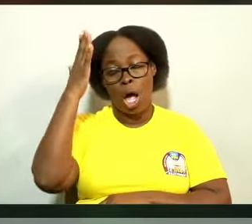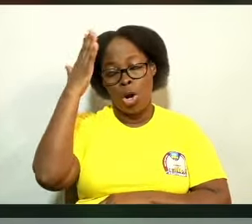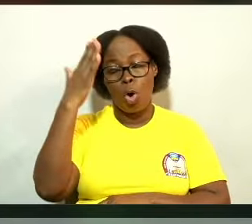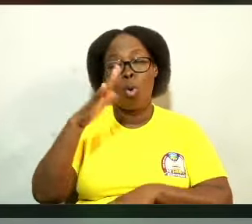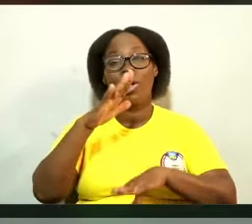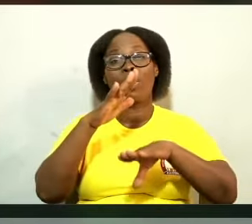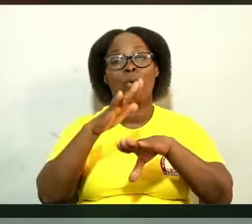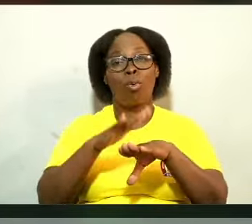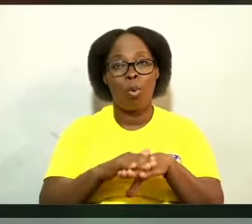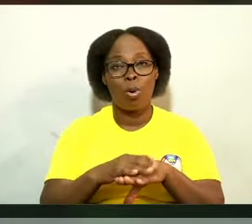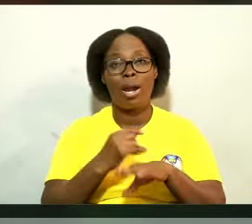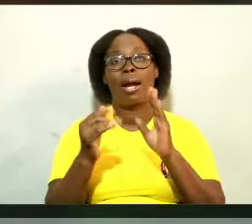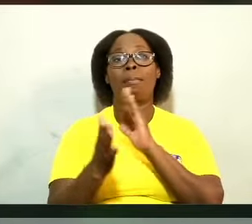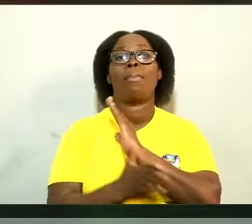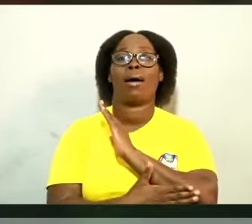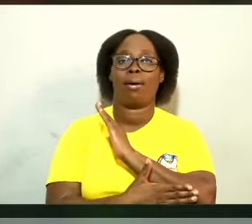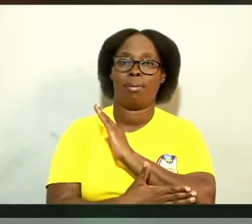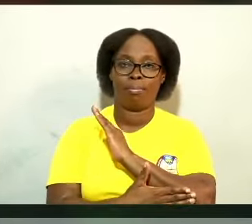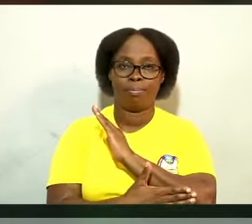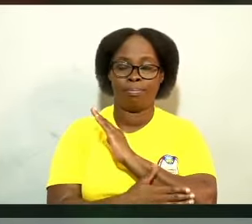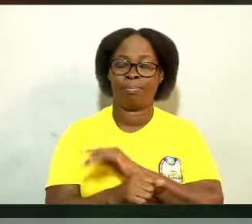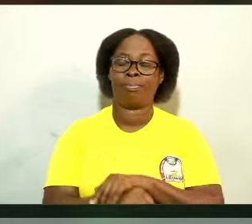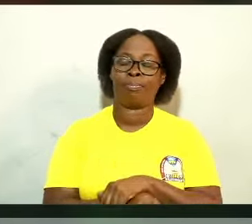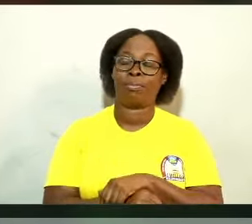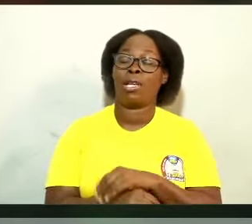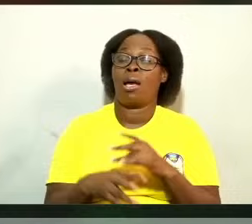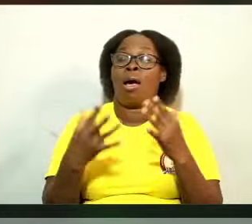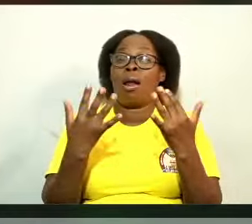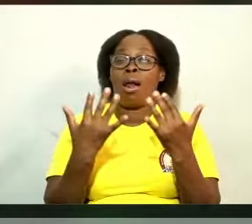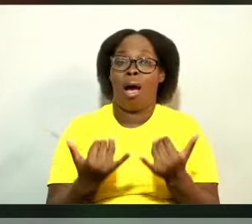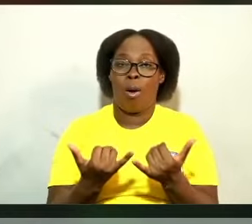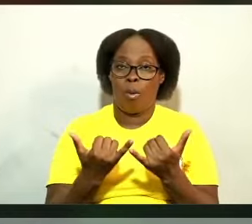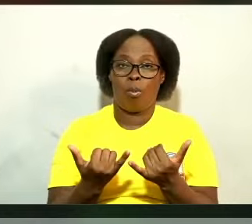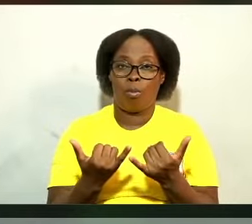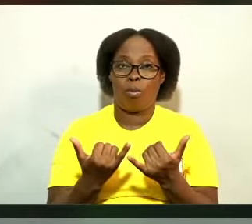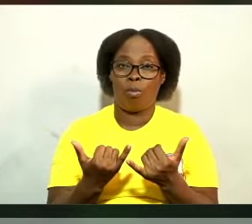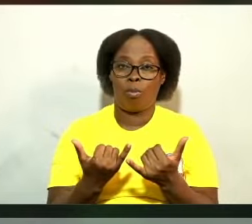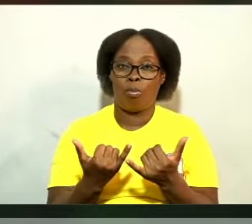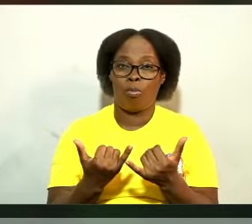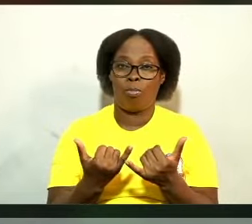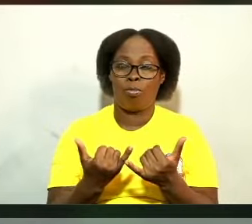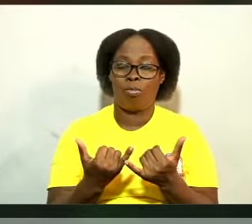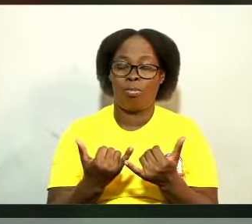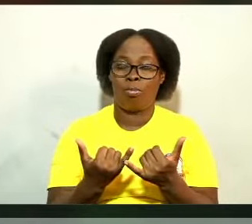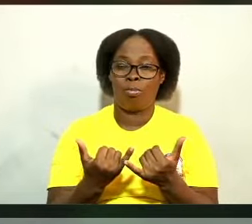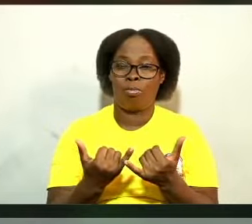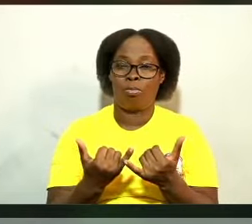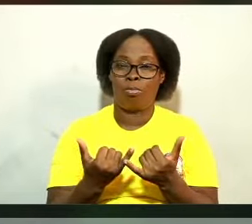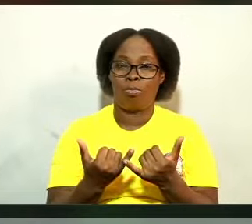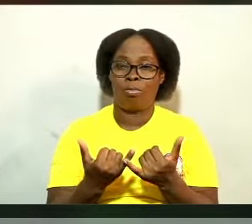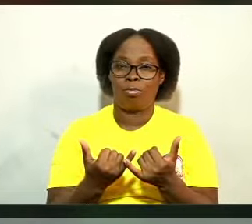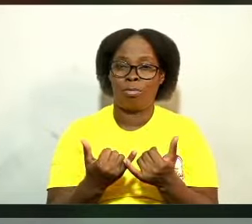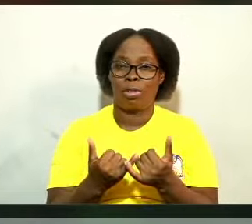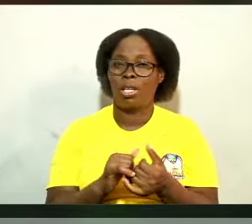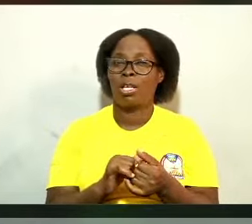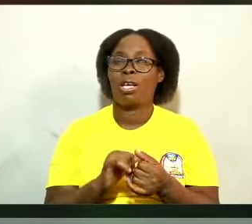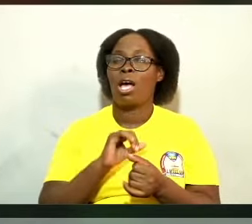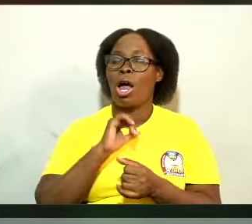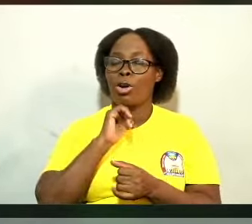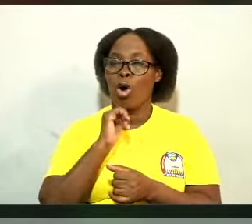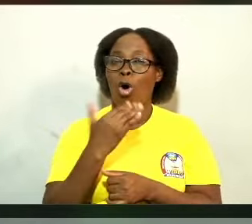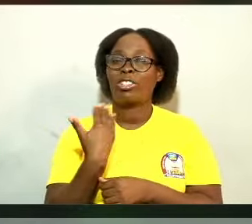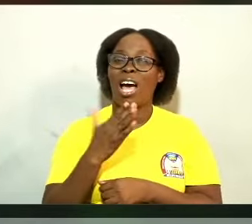mema na mabaya. Sasa asije akanyosha mkono